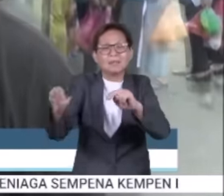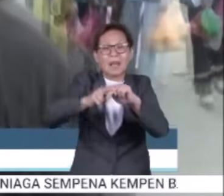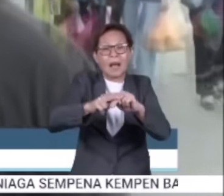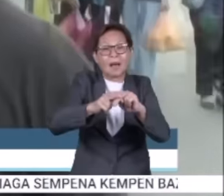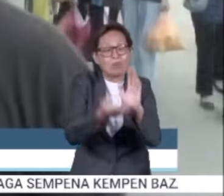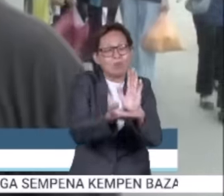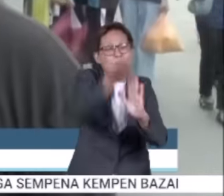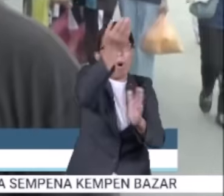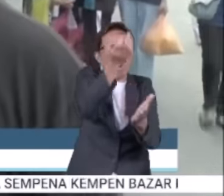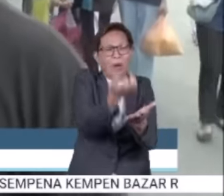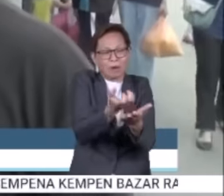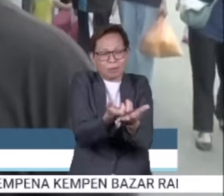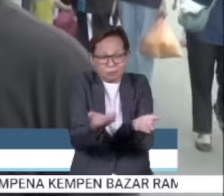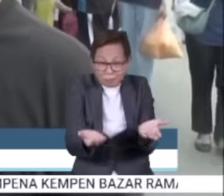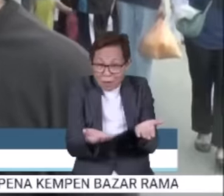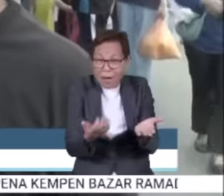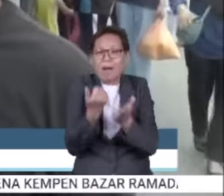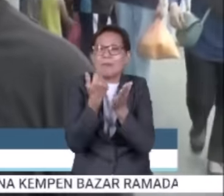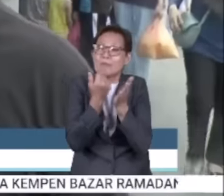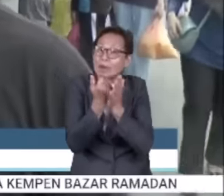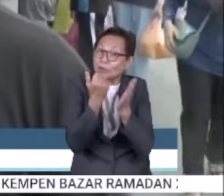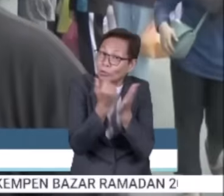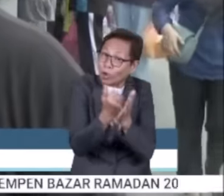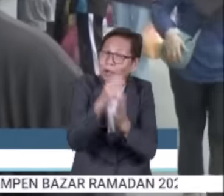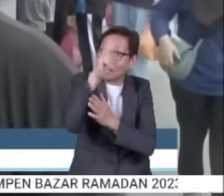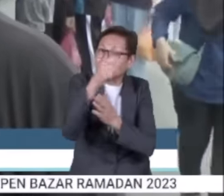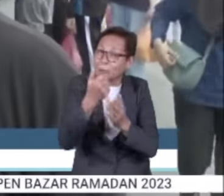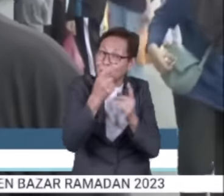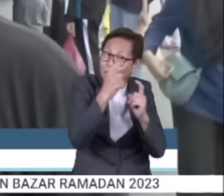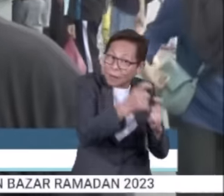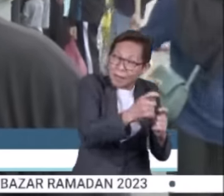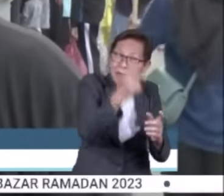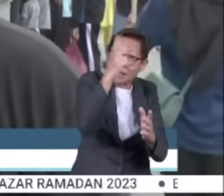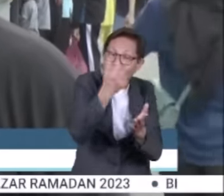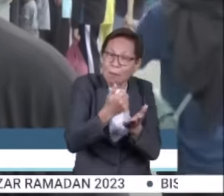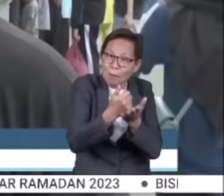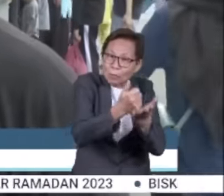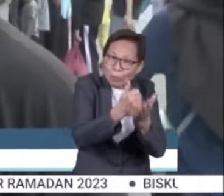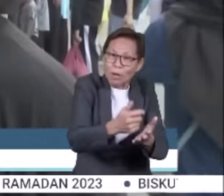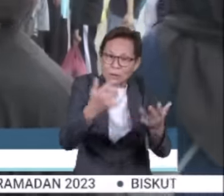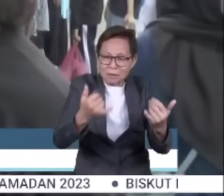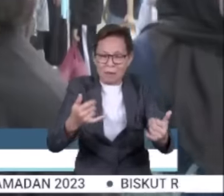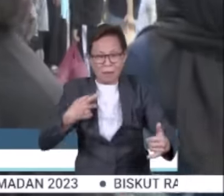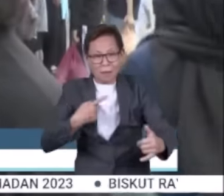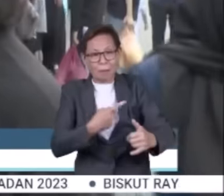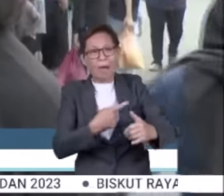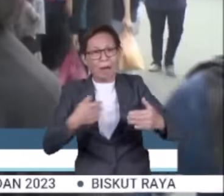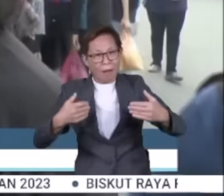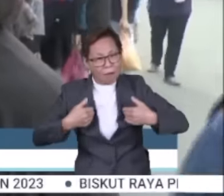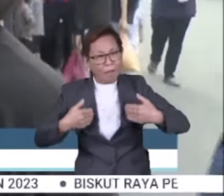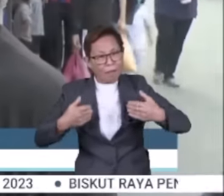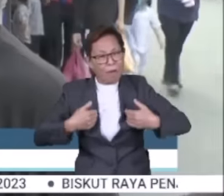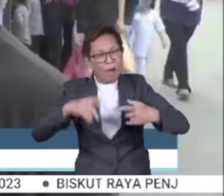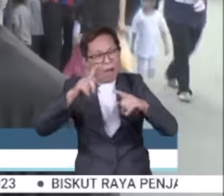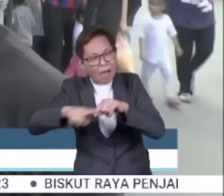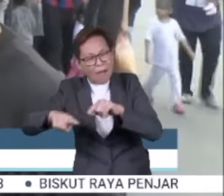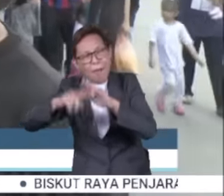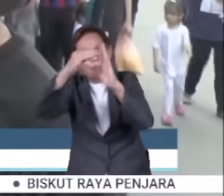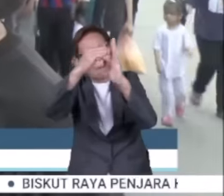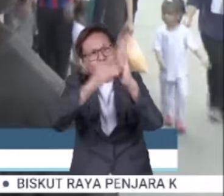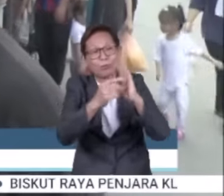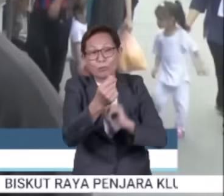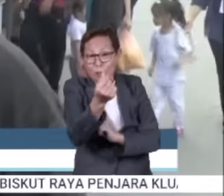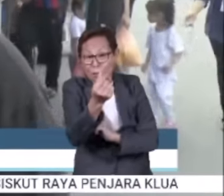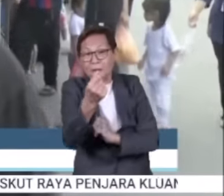setempat. Dengan bantuan-bantuan yang kerajaan bagi, yang mana kami sekarang pun ada pelbagai menu rahmah yang